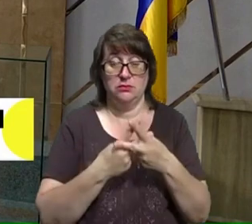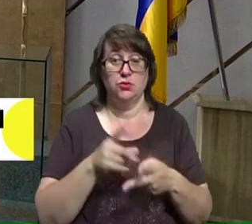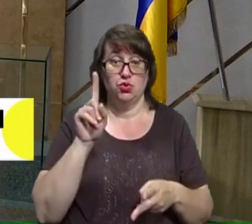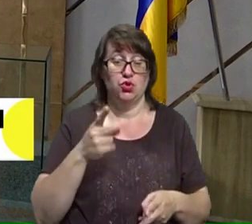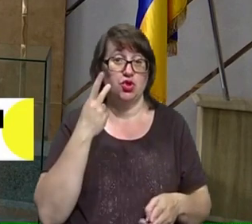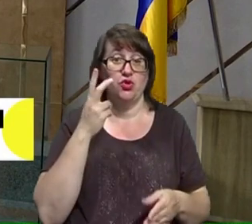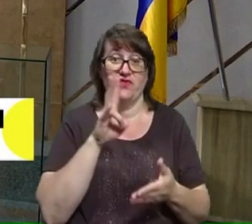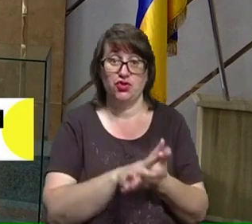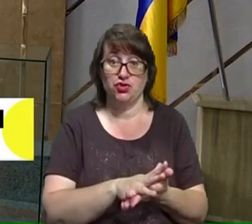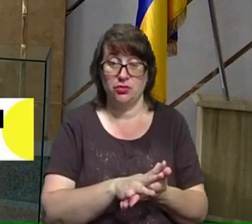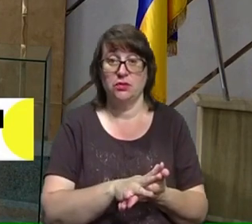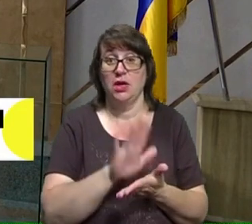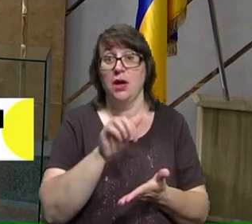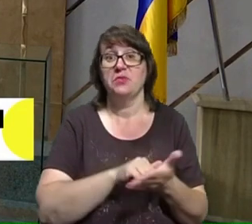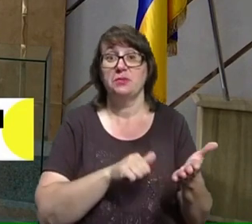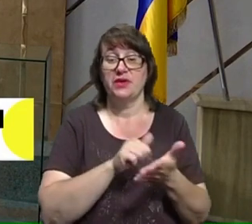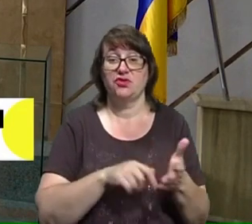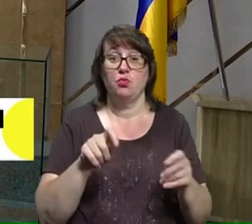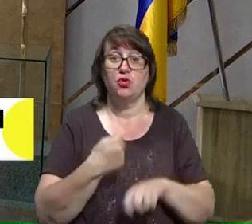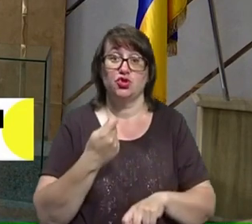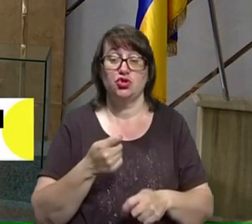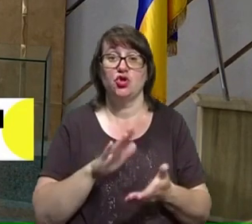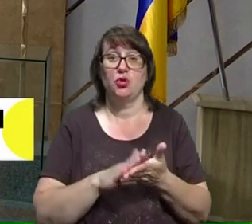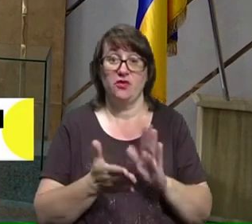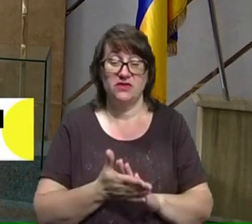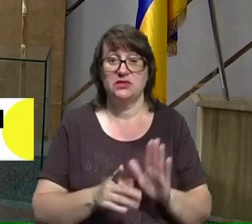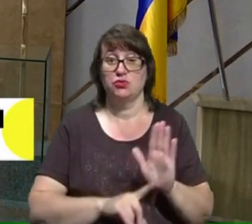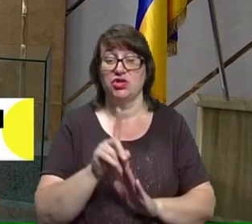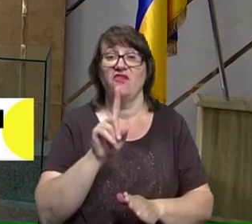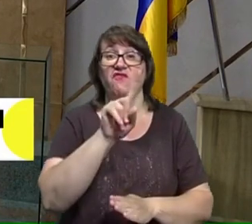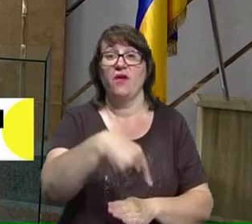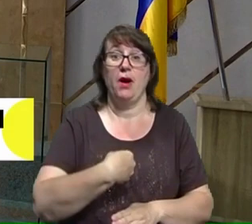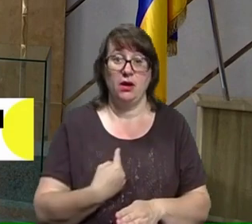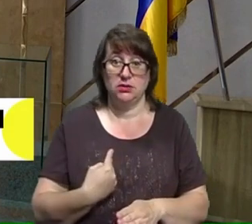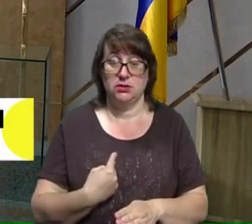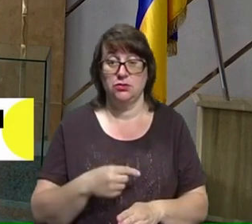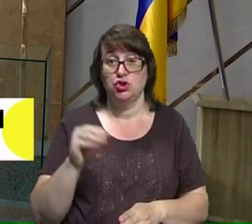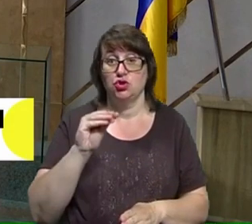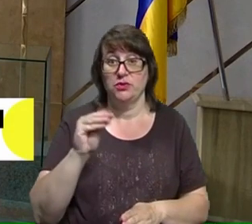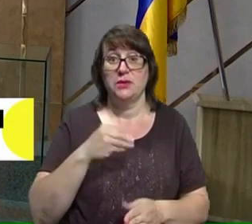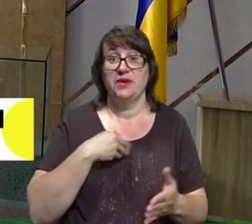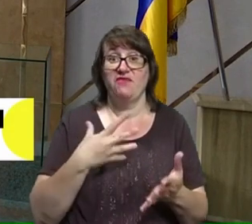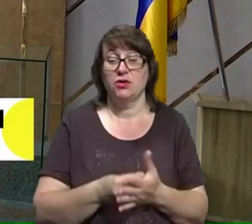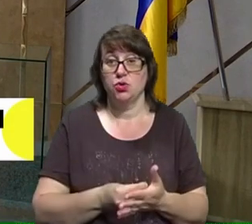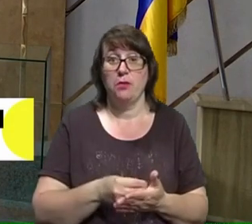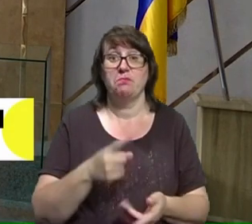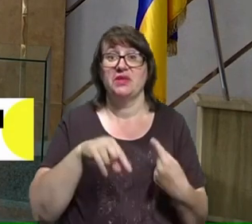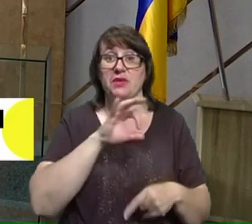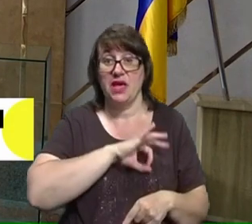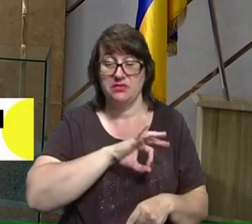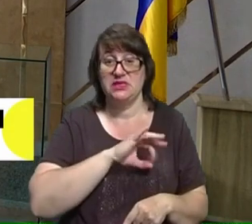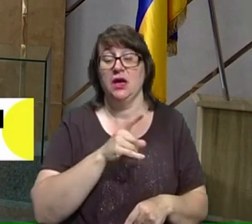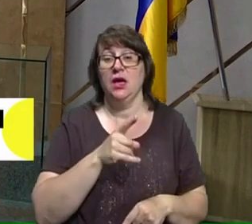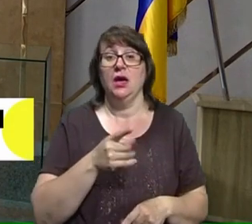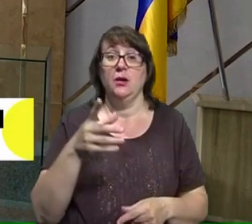довічно загратований, під приводом нібито порушеної домовленості почав вимагати у житомирського приватного підприємця повернення боргу. Сума